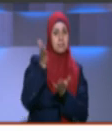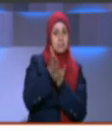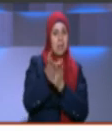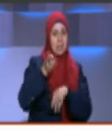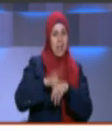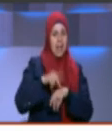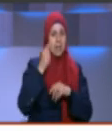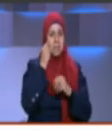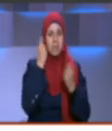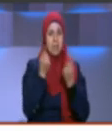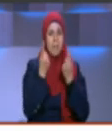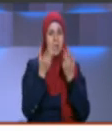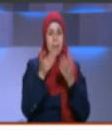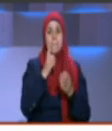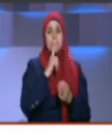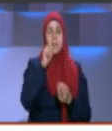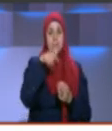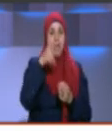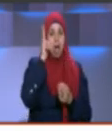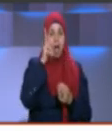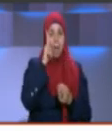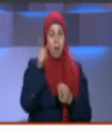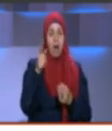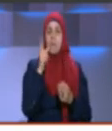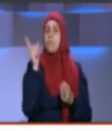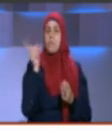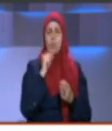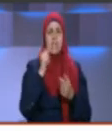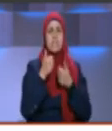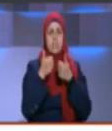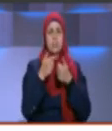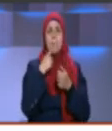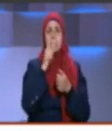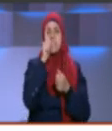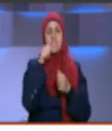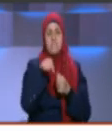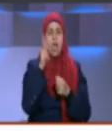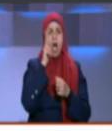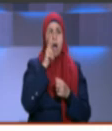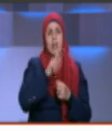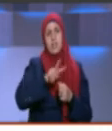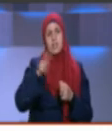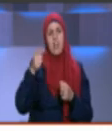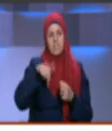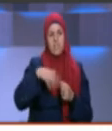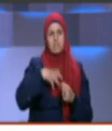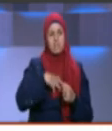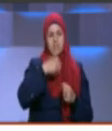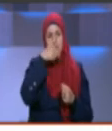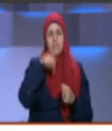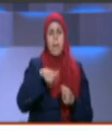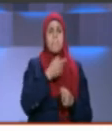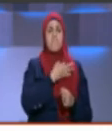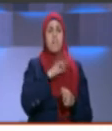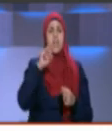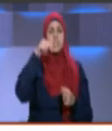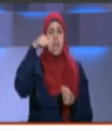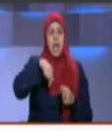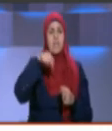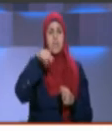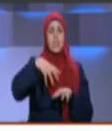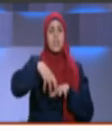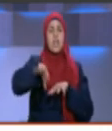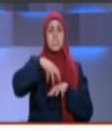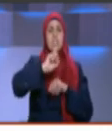أخرى. ولكن مع وجود هذه الأخبار المفرحة، أيضا ربما على الجانب الآخر هناك بعض الأخبار السيئة، أن فرنسا الآن أصبحت تصنف